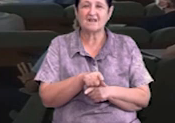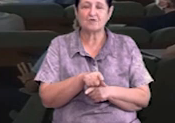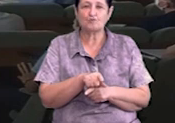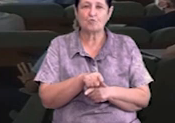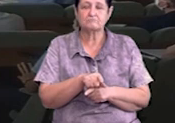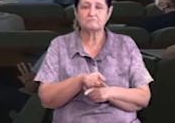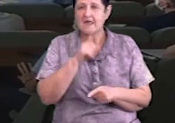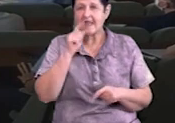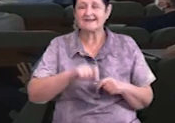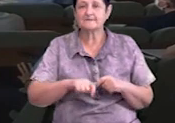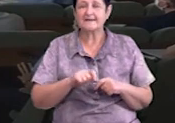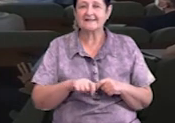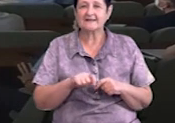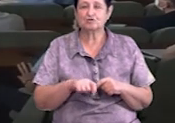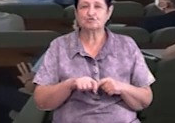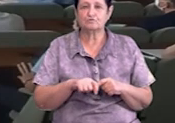експертизу